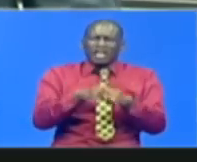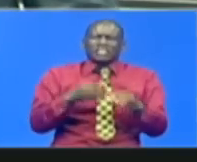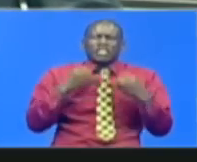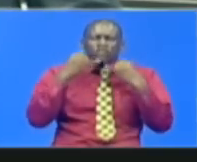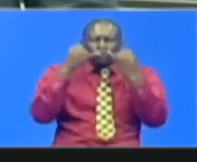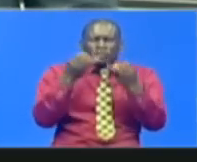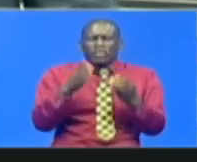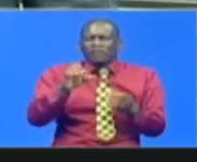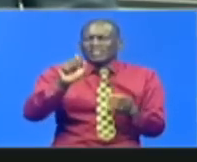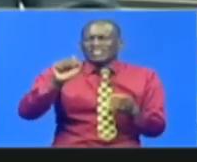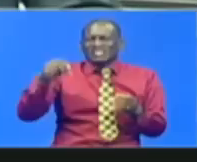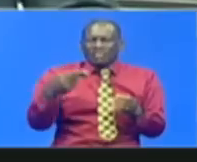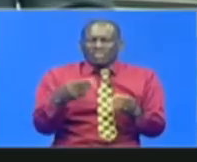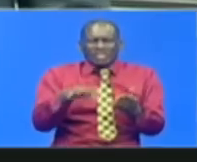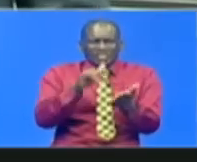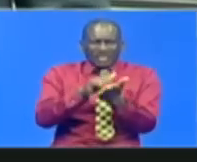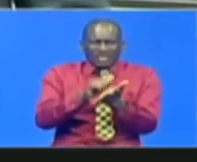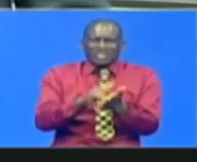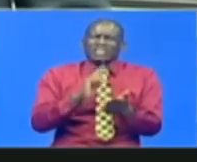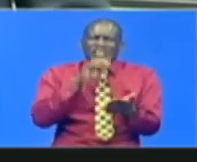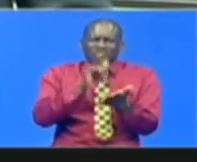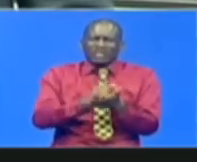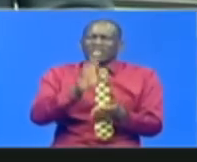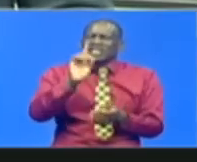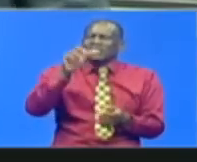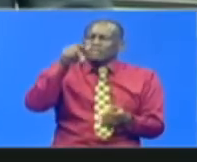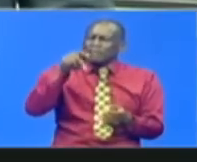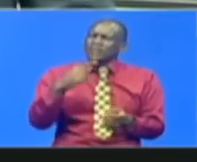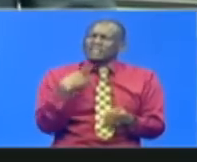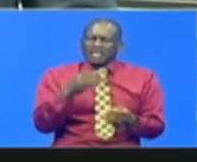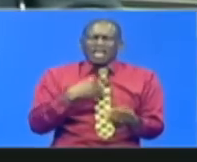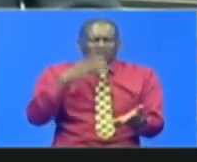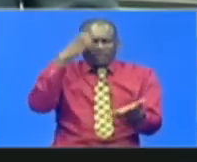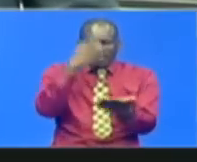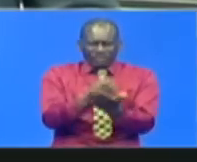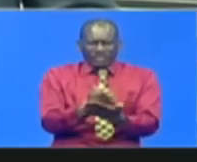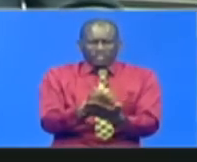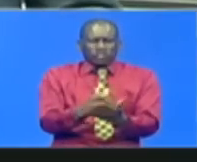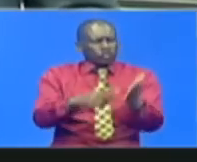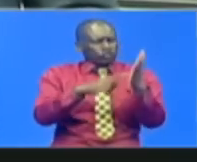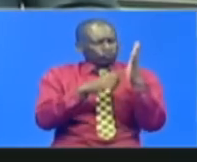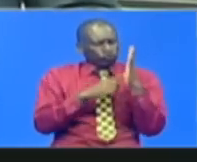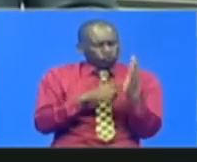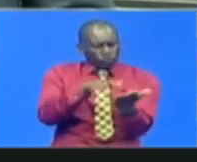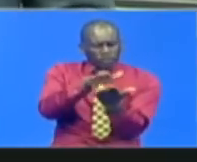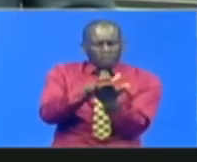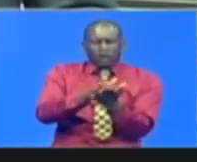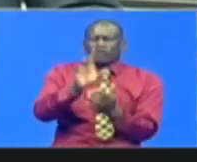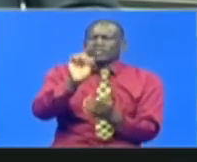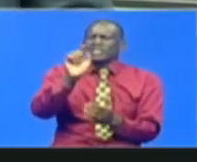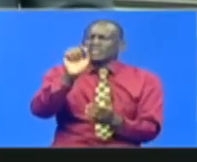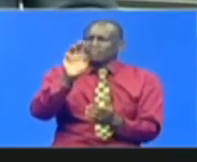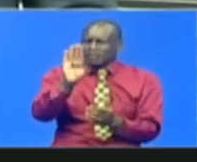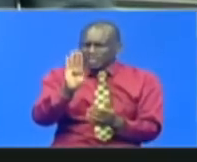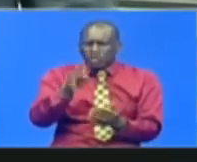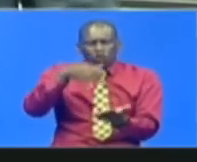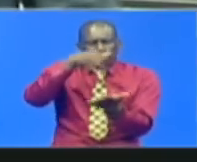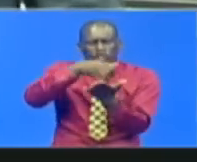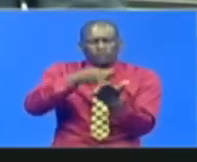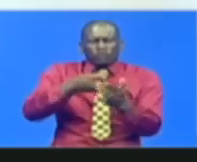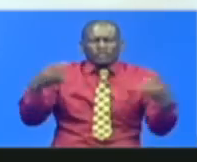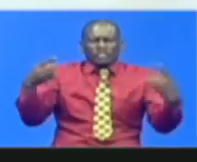mwanahabari wetu Seth Olale ni kwamba DPP anasema ana ushahidi wa kutosha kuonyesha kwamba benki hiyo ilihusika katika kashfa